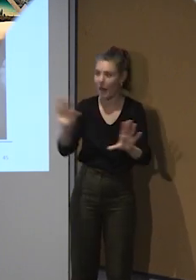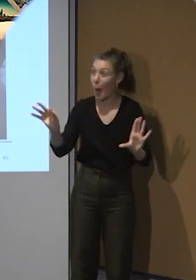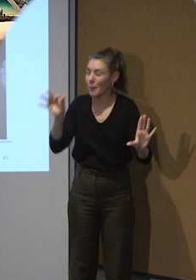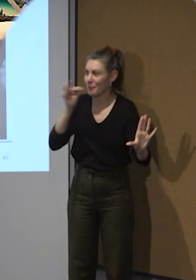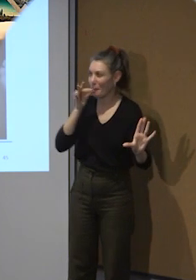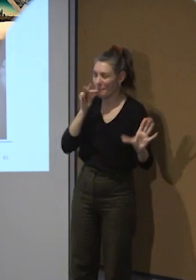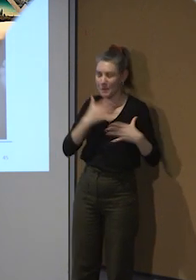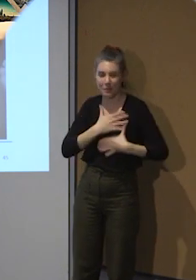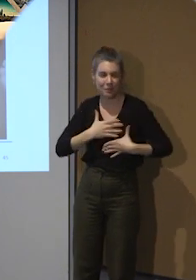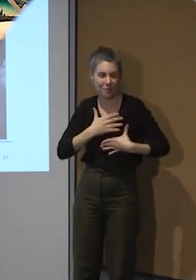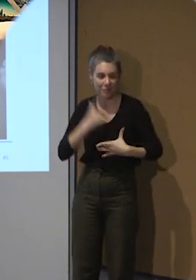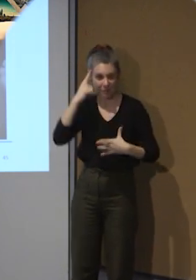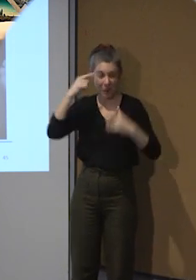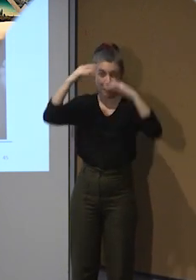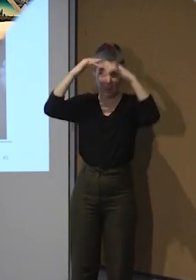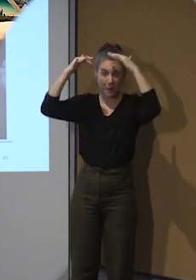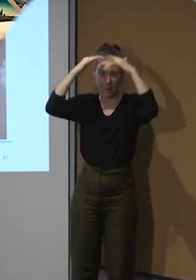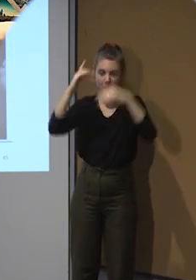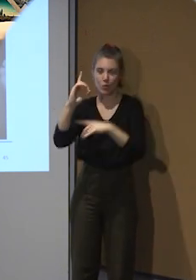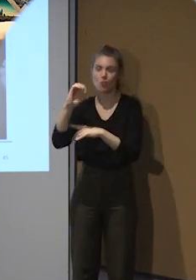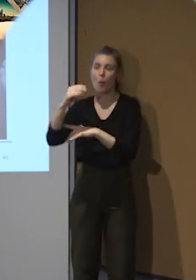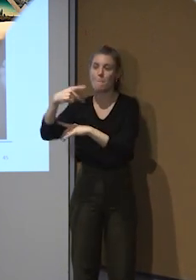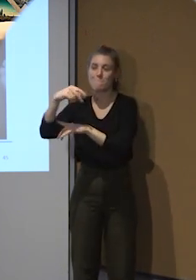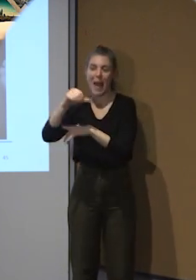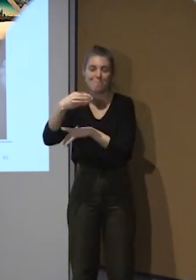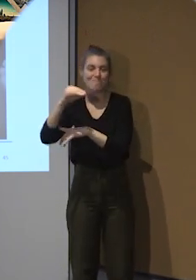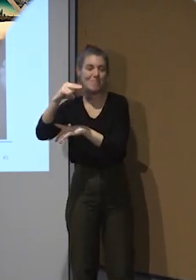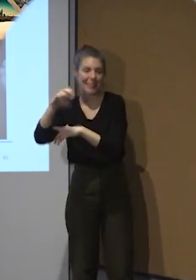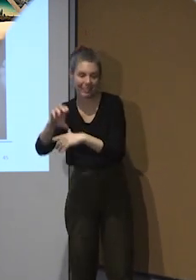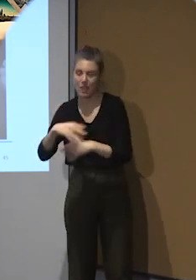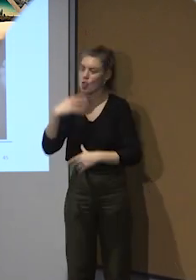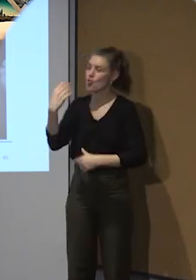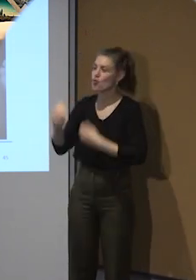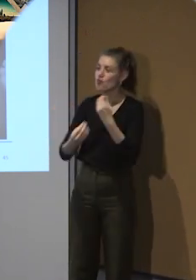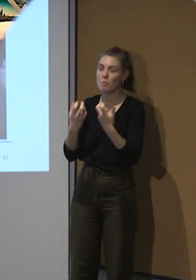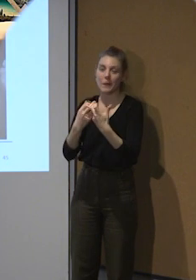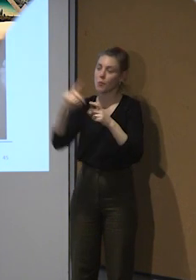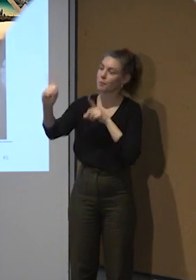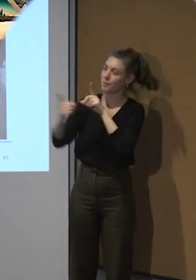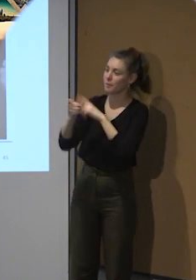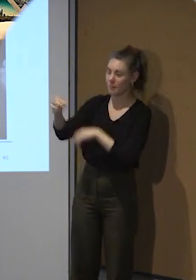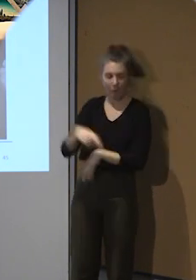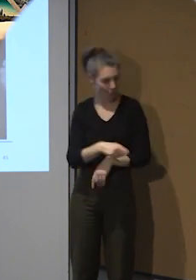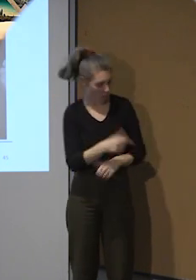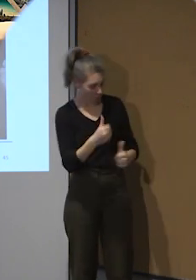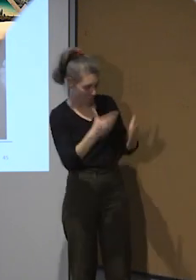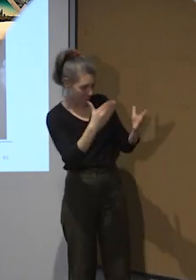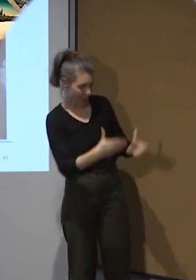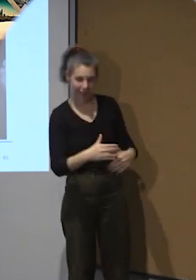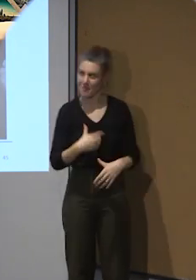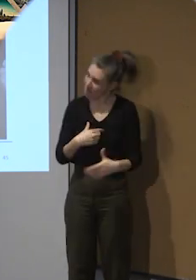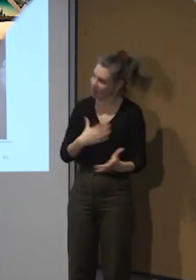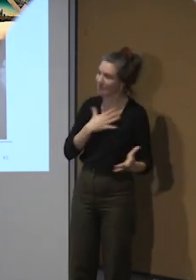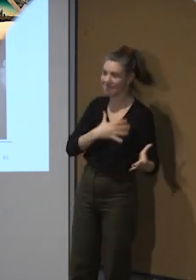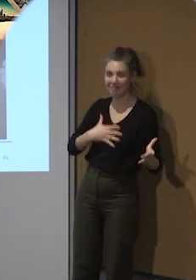dopamine. Vous avez quelqu'un qui va vous faire un commentaire agréable, ça va libérer de la dopamine. Vous faites une